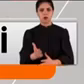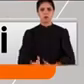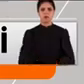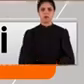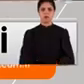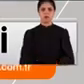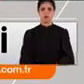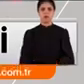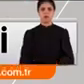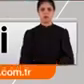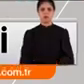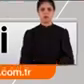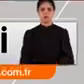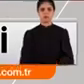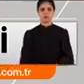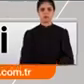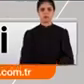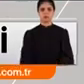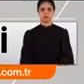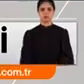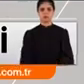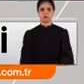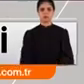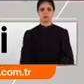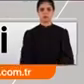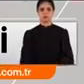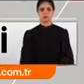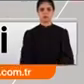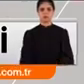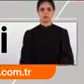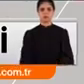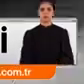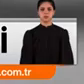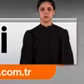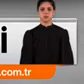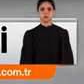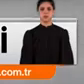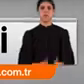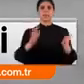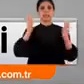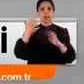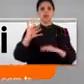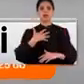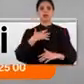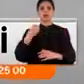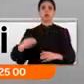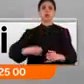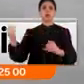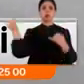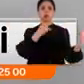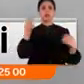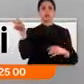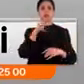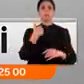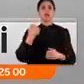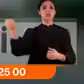var. Murat'ın da o kadar var ama Murat kendini çekmiyor. Çünkü beyefendidir. Taraflar birbirini suçladı. İkisi de o